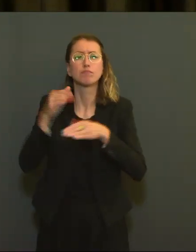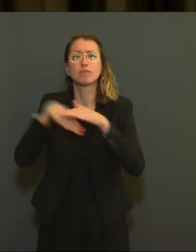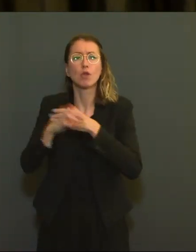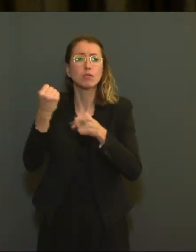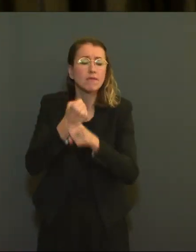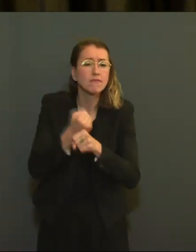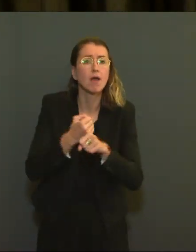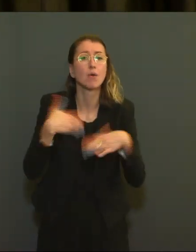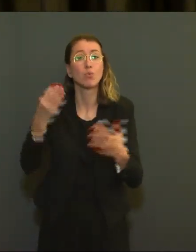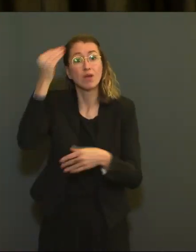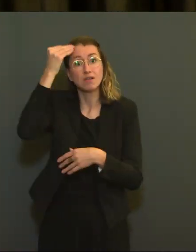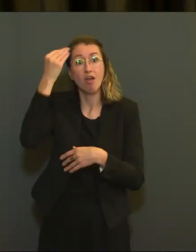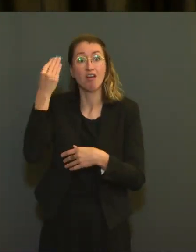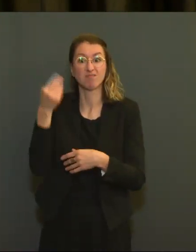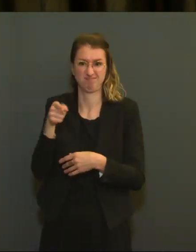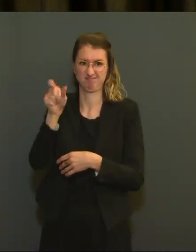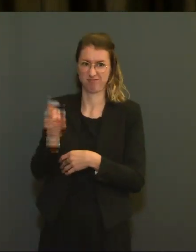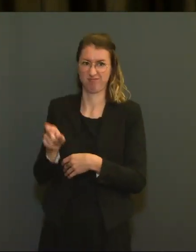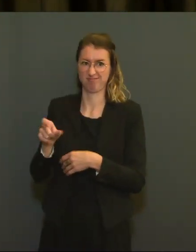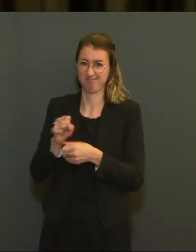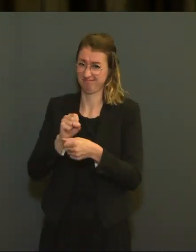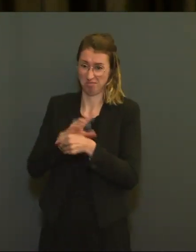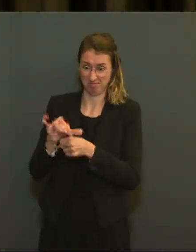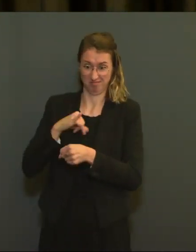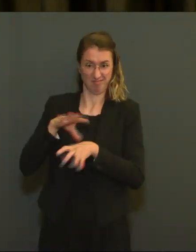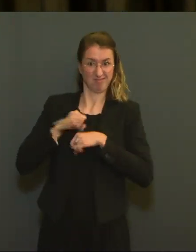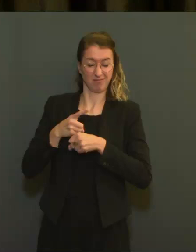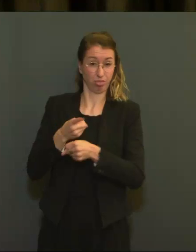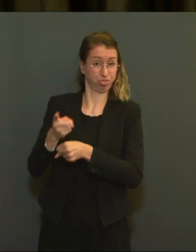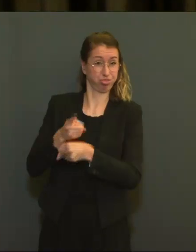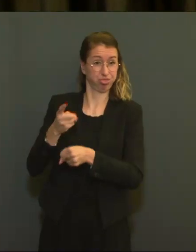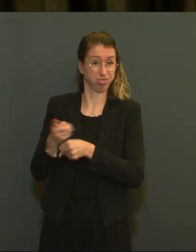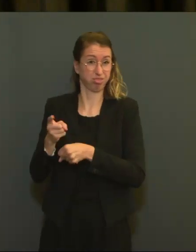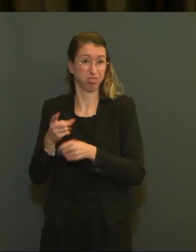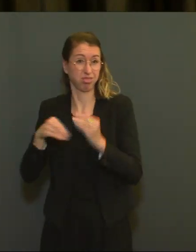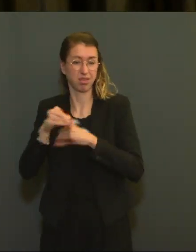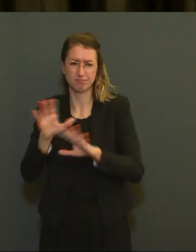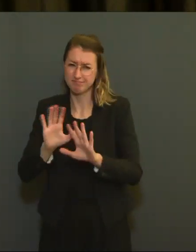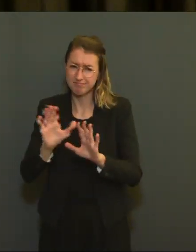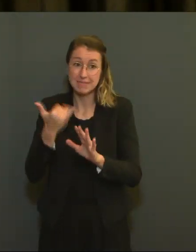aider à ce que ces personnes se signalent, à ce que ces personnes